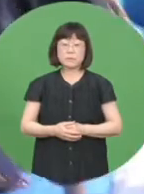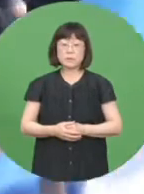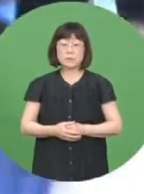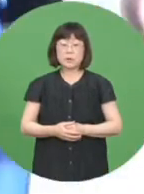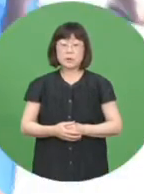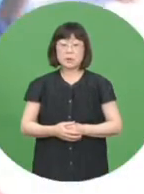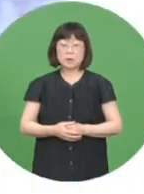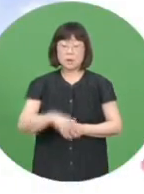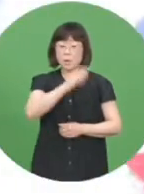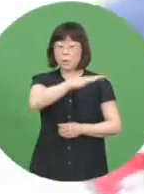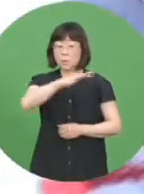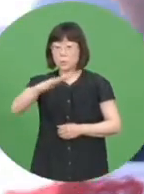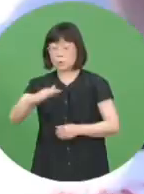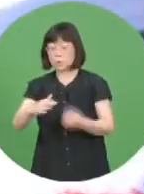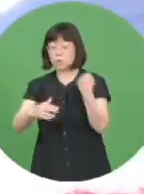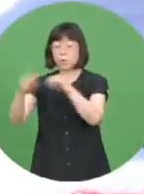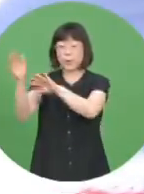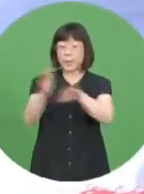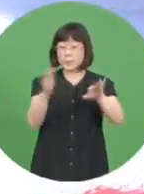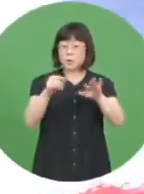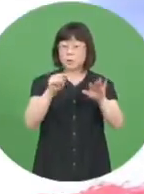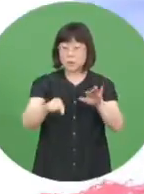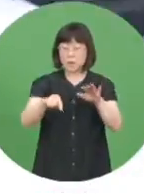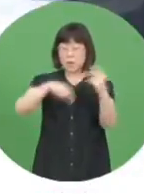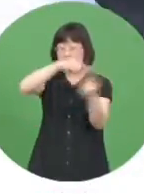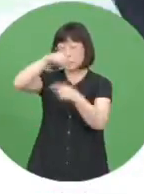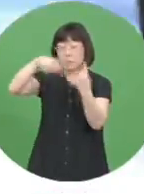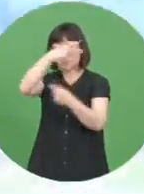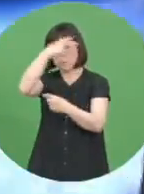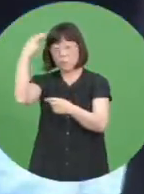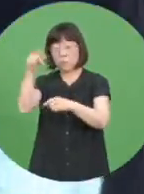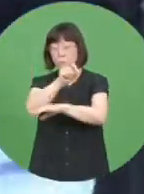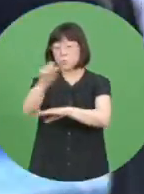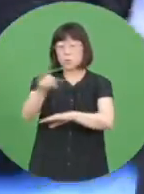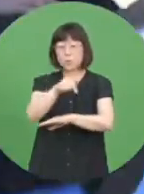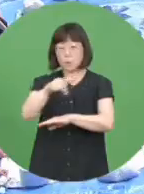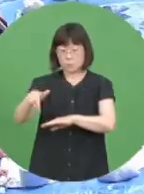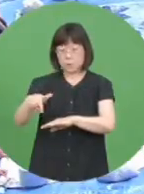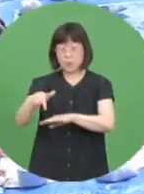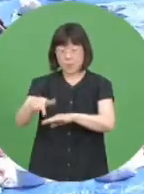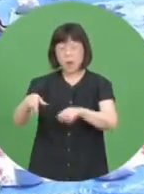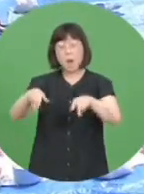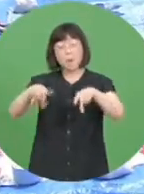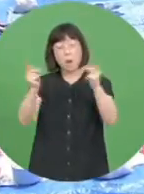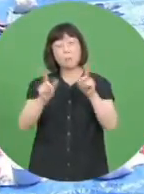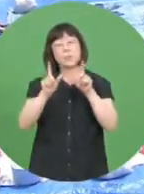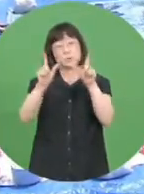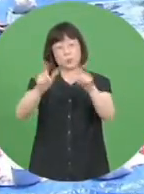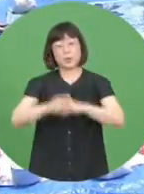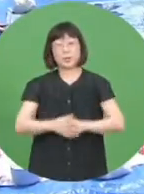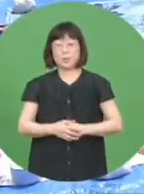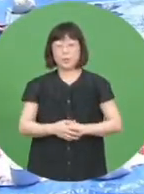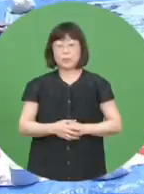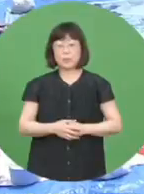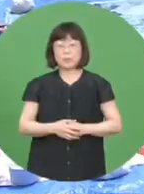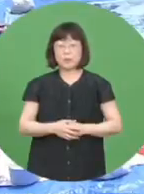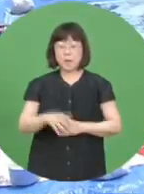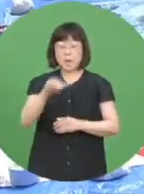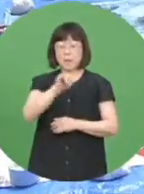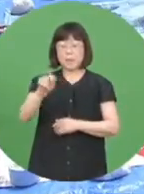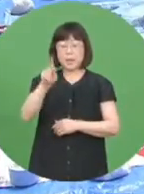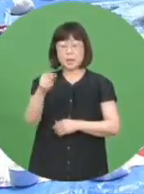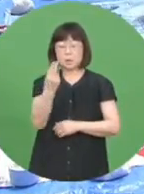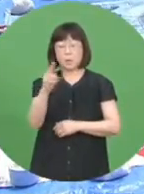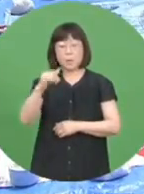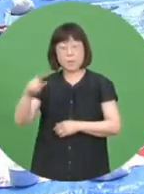海峡を吹き渡る強い風の中、鳴門高校書道部が書道パフォーマンスを披露。ベートーベンの